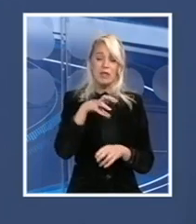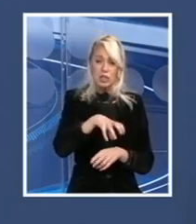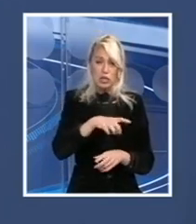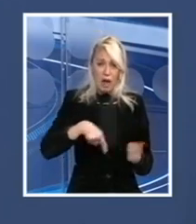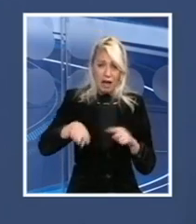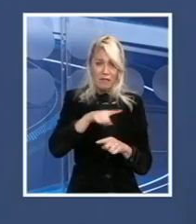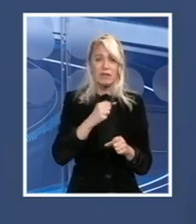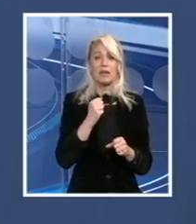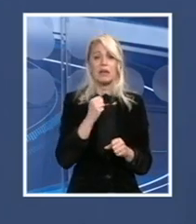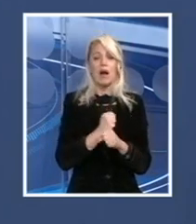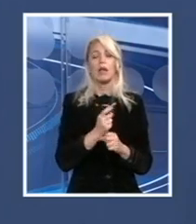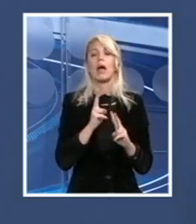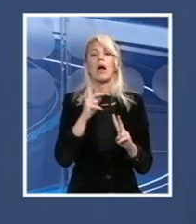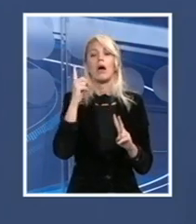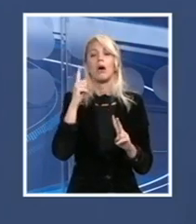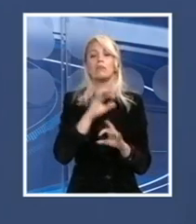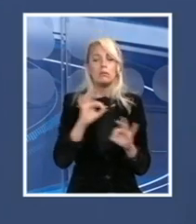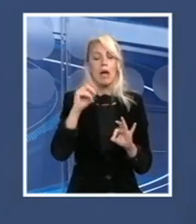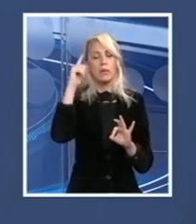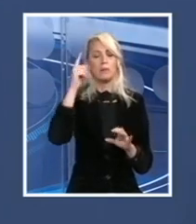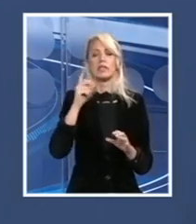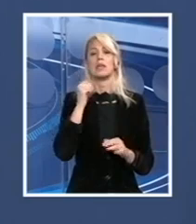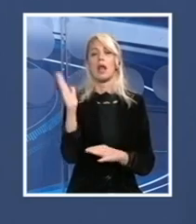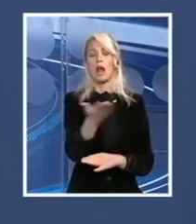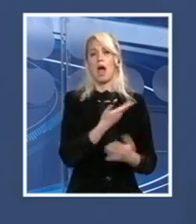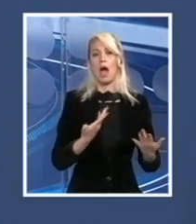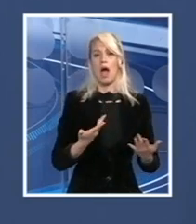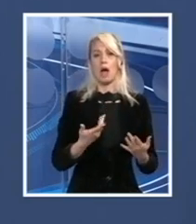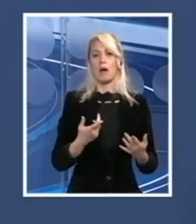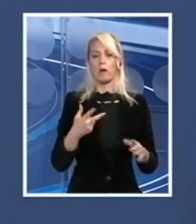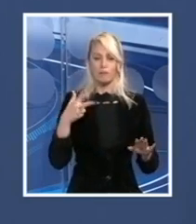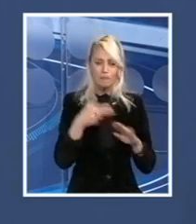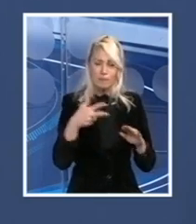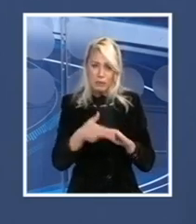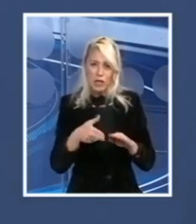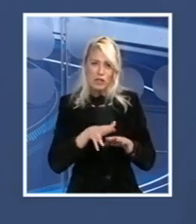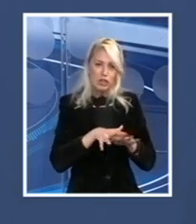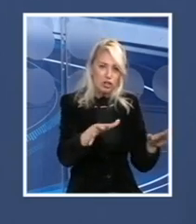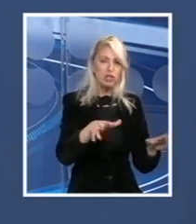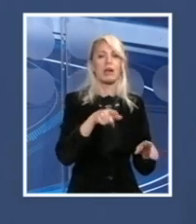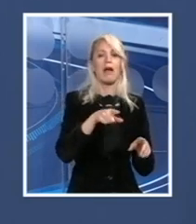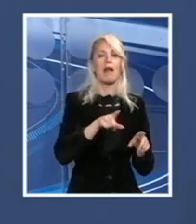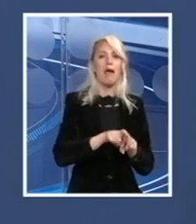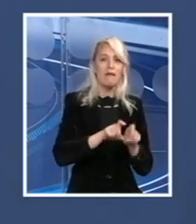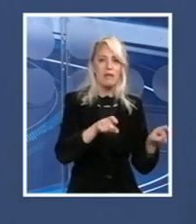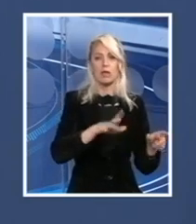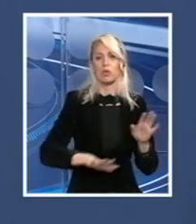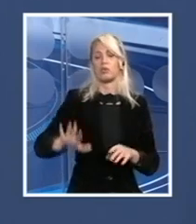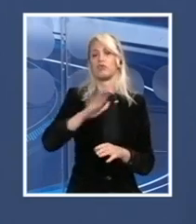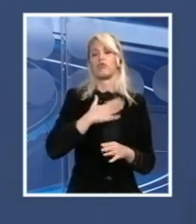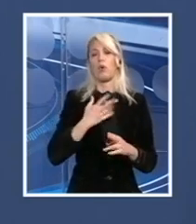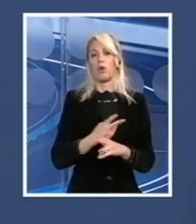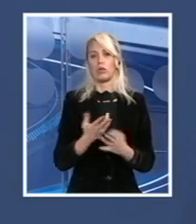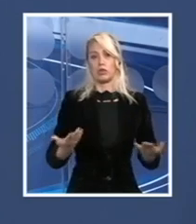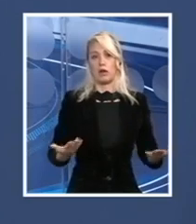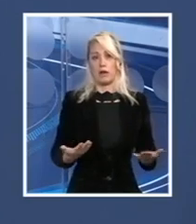da je najbolje za populaciju, kako da zaustavi širenje virusa u svojoj populaciji. Mi ne